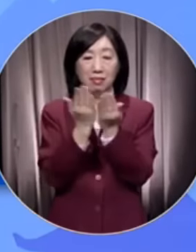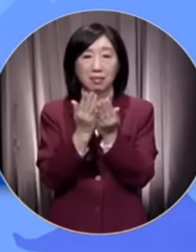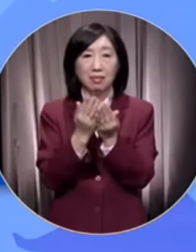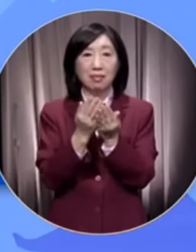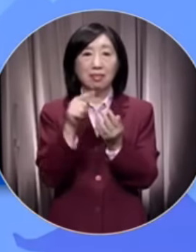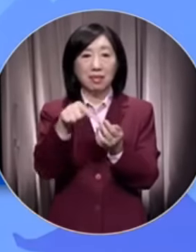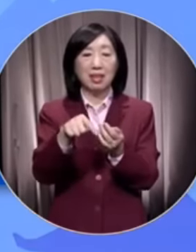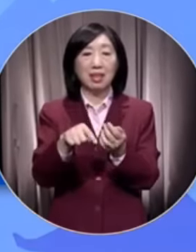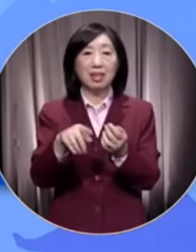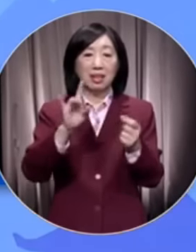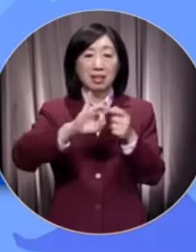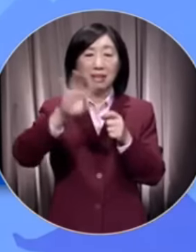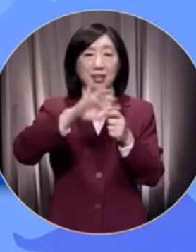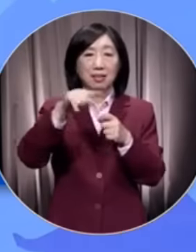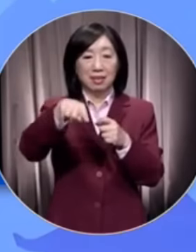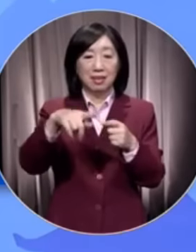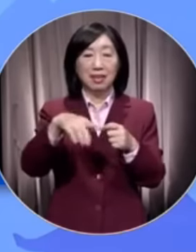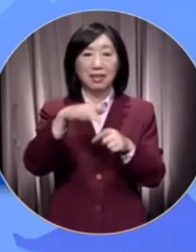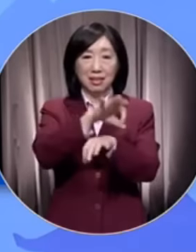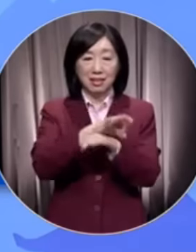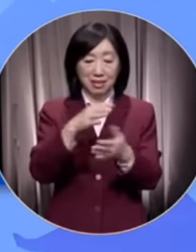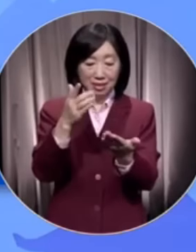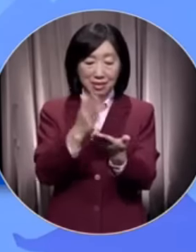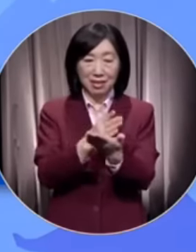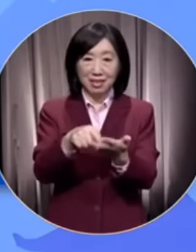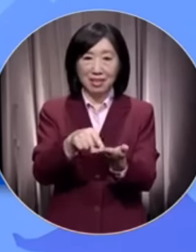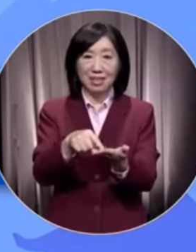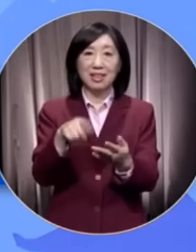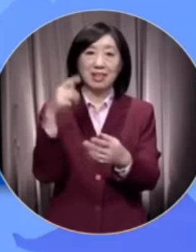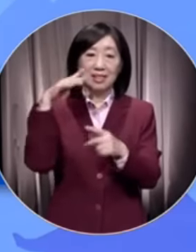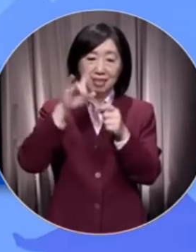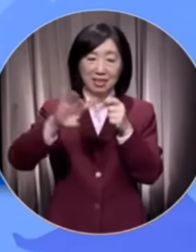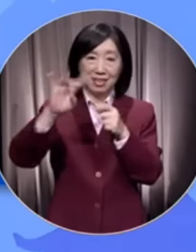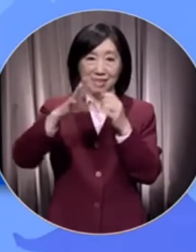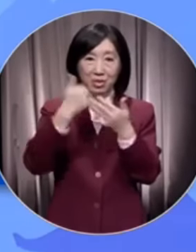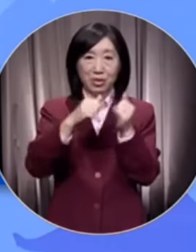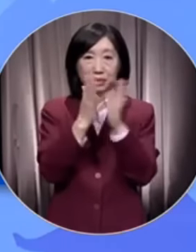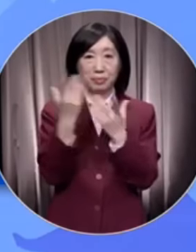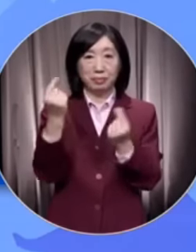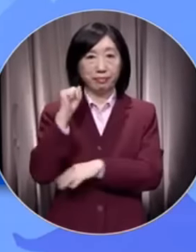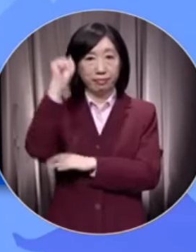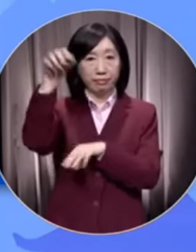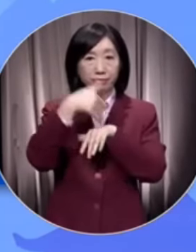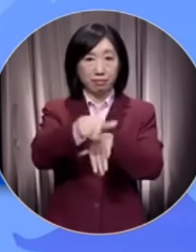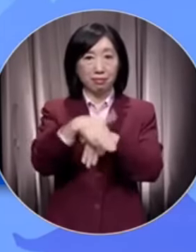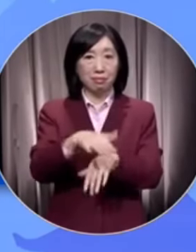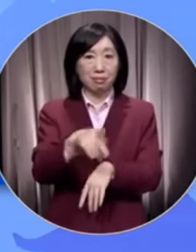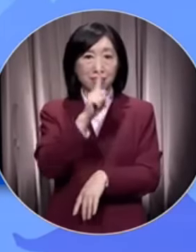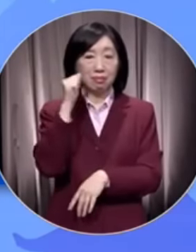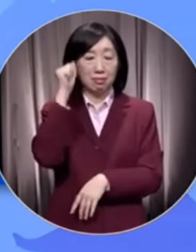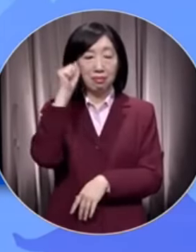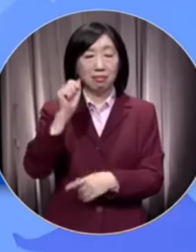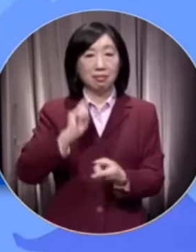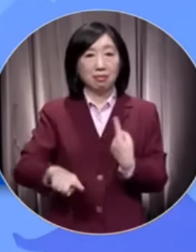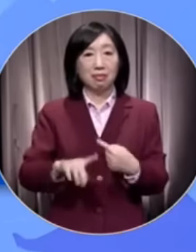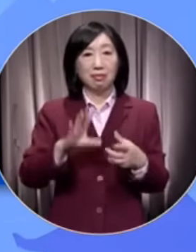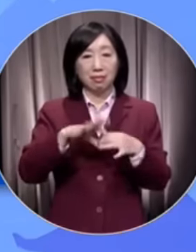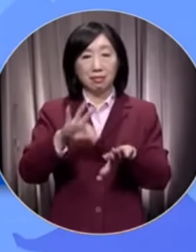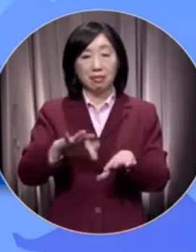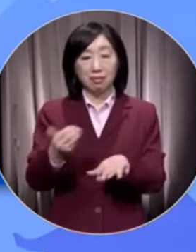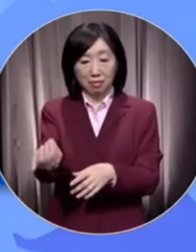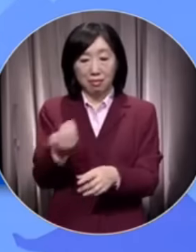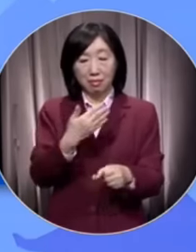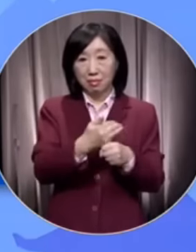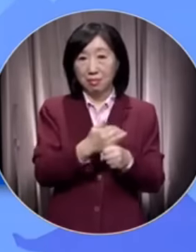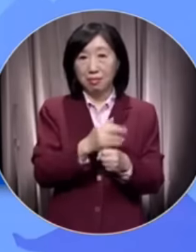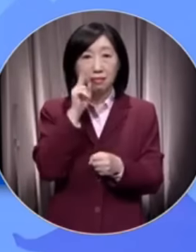生都出来反对。我们今天在这里竞选总统，前一个总统所犯的错，难